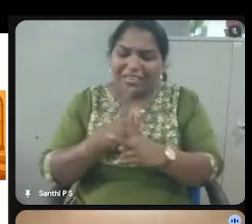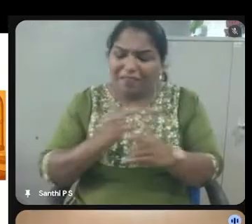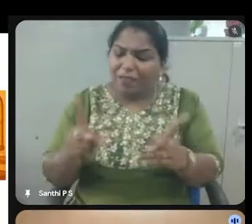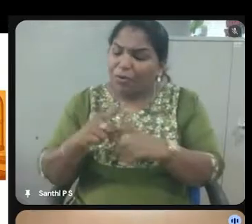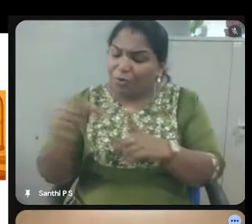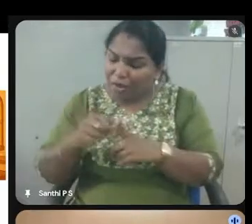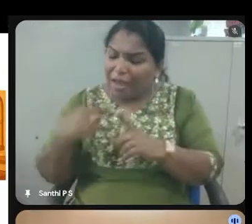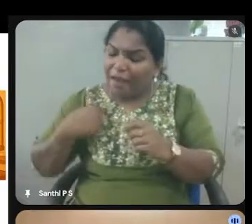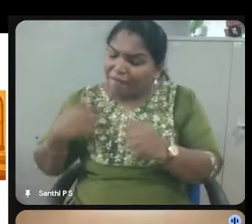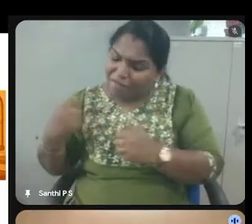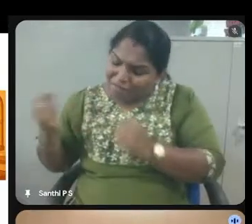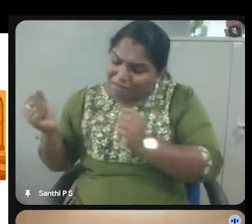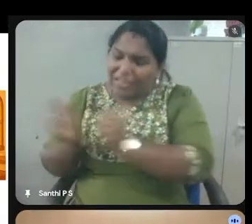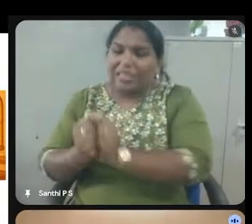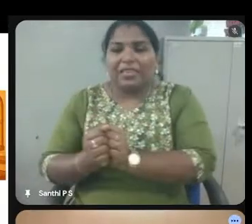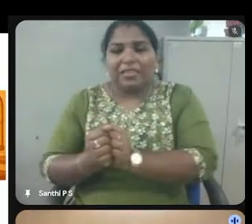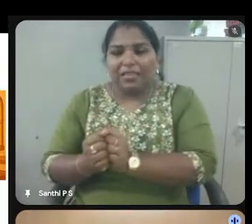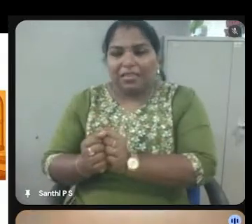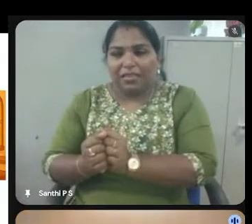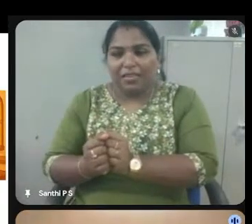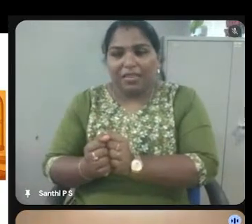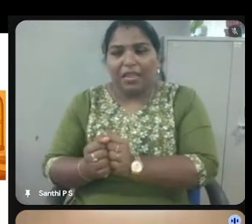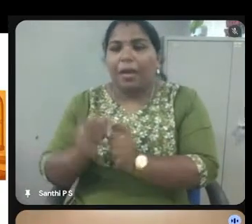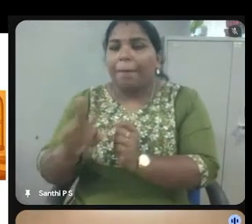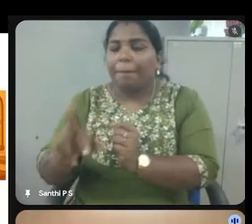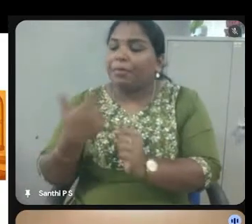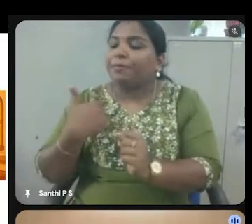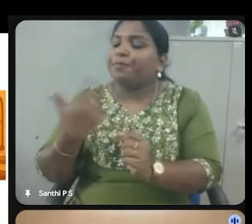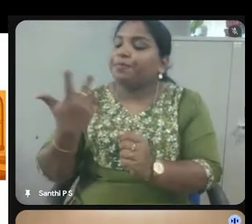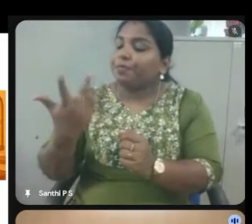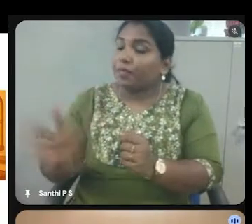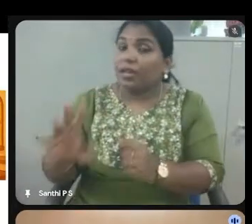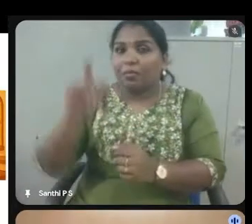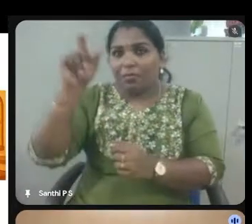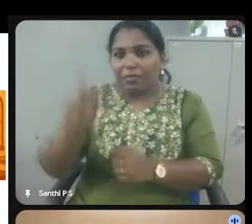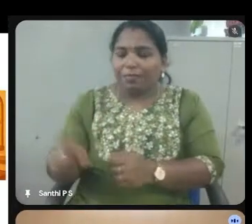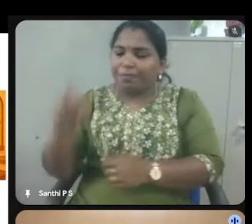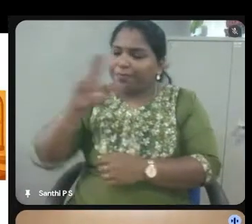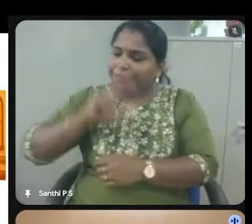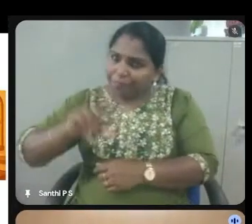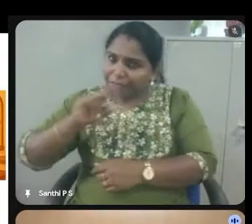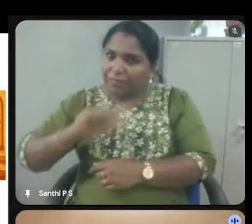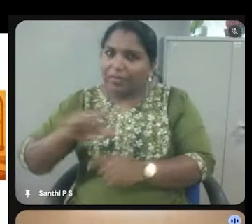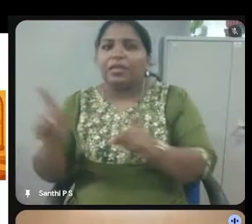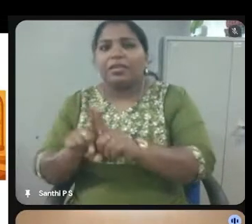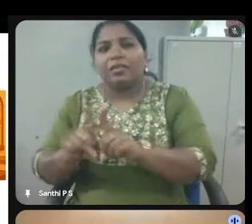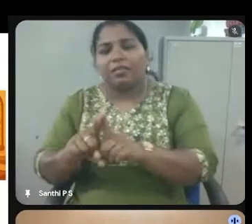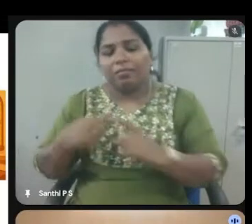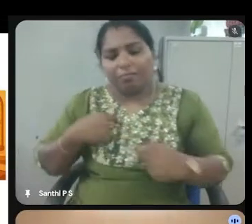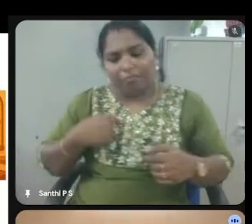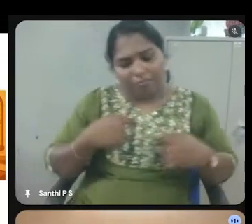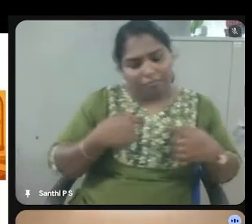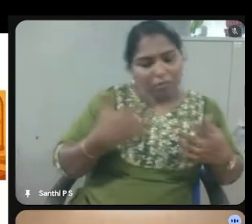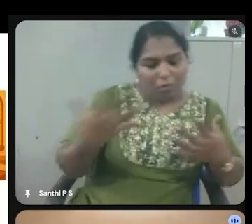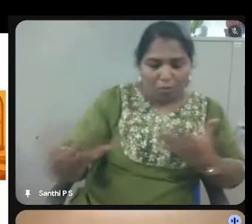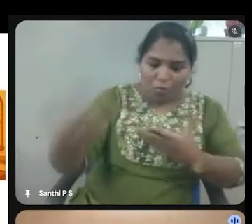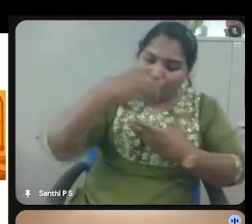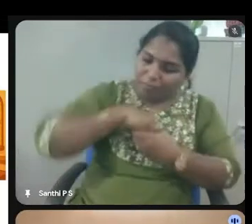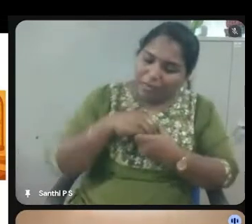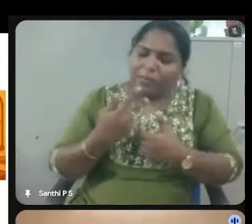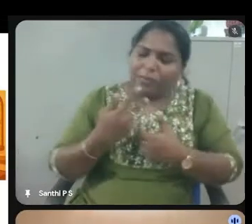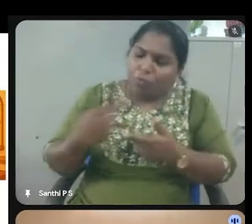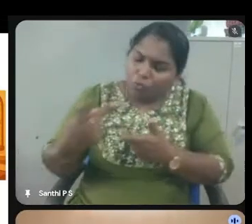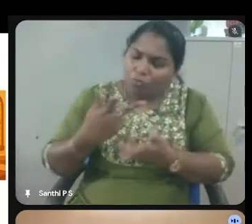സമയത്ത് ആരാണോ കുട്ടിയുടെ കൂടെ ഉള്ളത്, അപ്പം ഒന്നുകിൽ അവർ ചെയ്യുന്ന കാര്യം, കുട്ടി ചെയ്യുന്ന കാര്യം ലൈഫ് കമന്റിലൂടെ പറഞ്ഞുകൊണ്ട് അവരെ കൂടെ ഉൾപ്പെടുത്തിക്കൊണ്ട്,